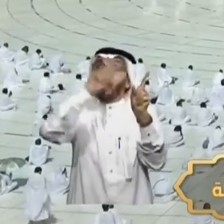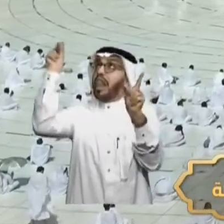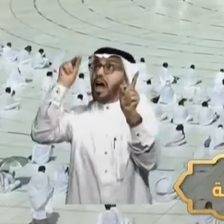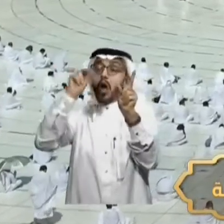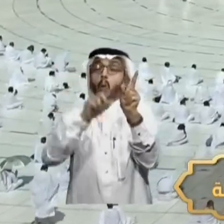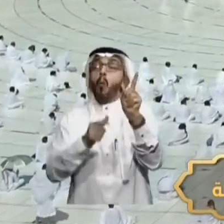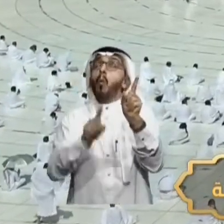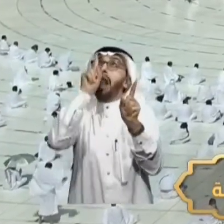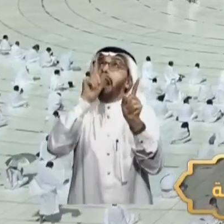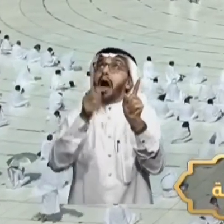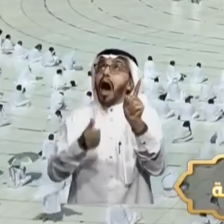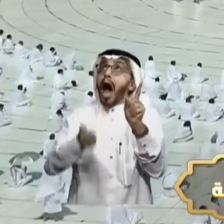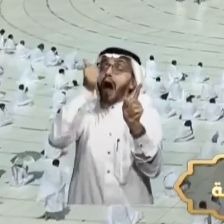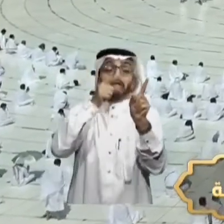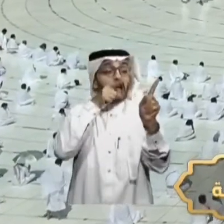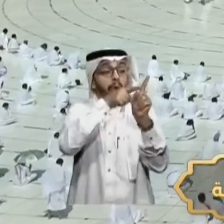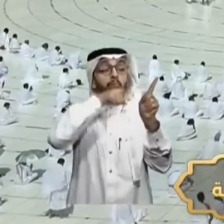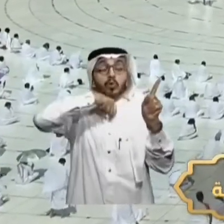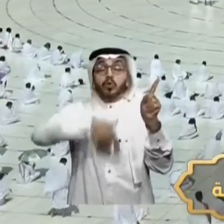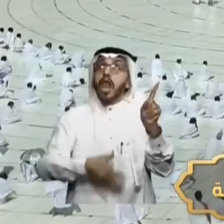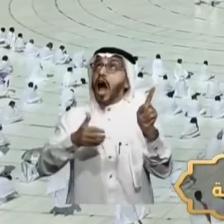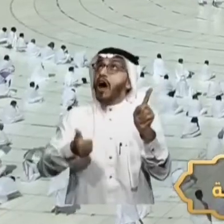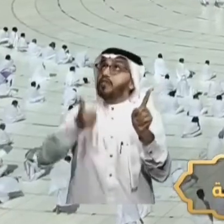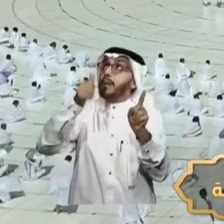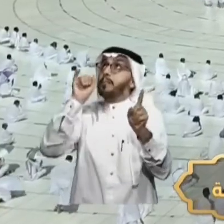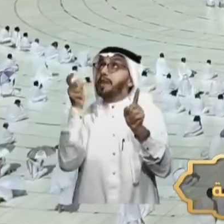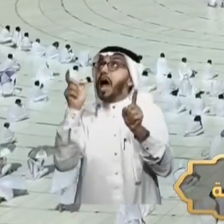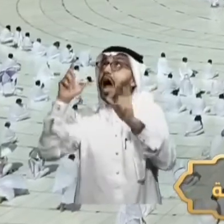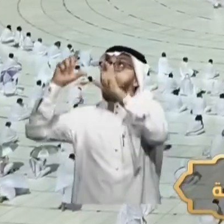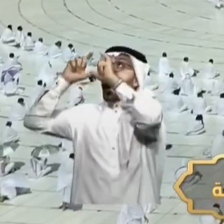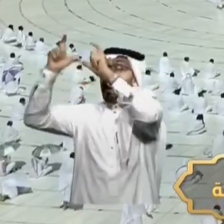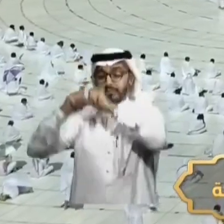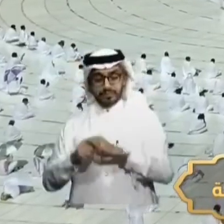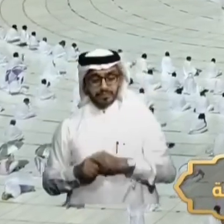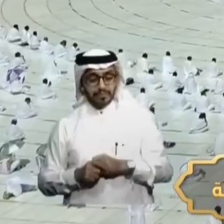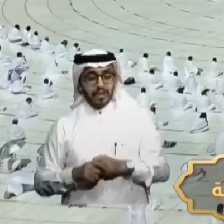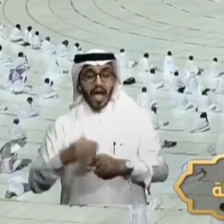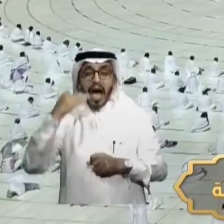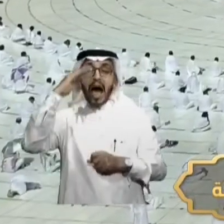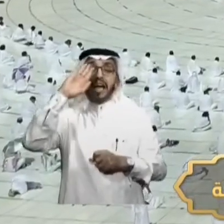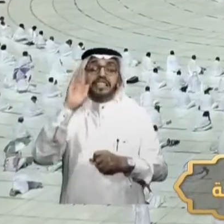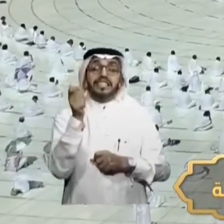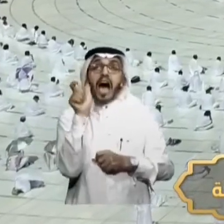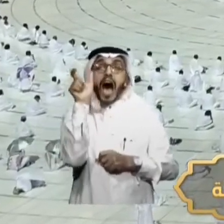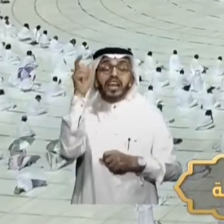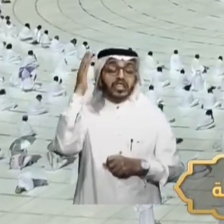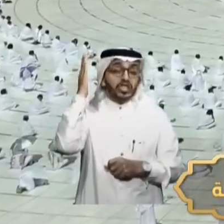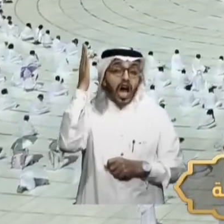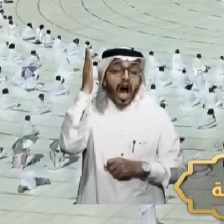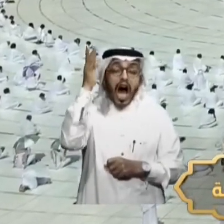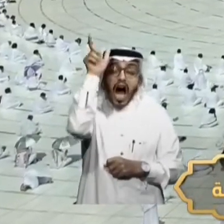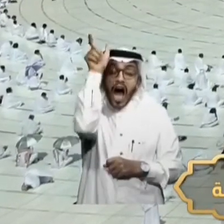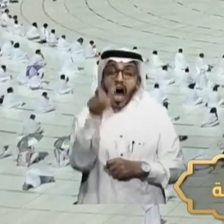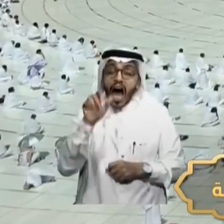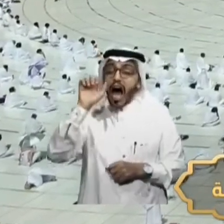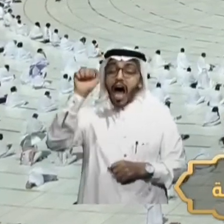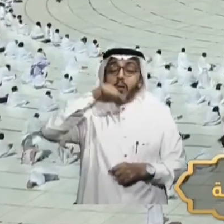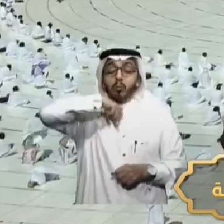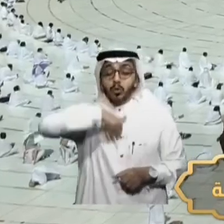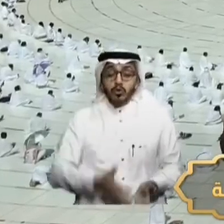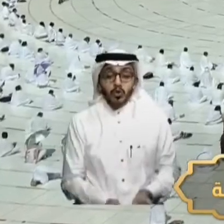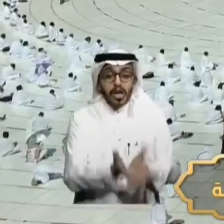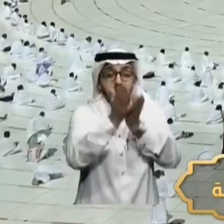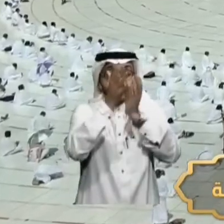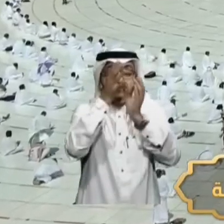عندي أحسن من القمر. ولله در حسان بن ثابت رضي الله عنه شاعر النبي صلى